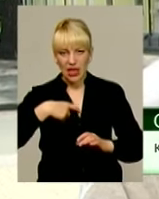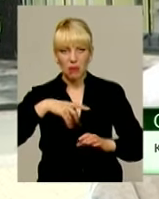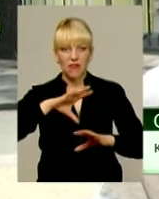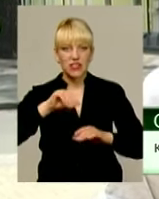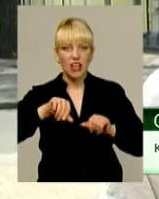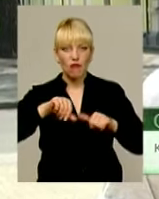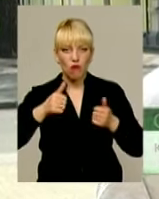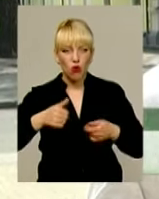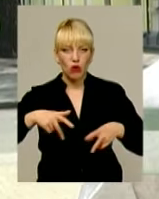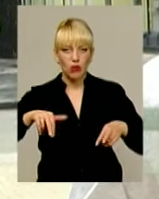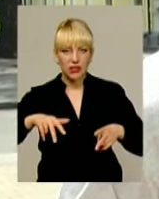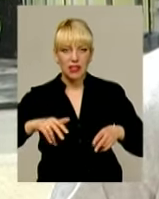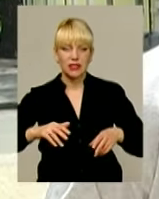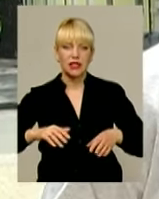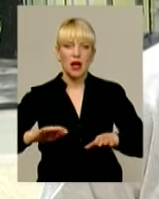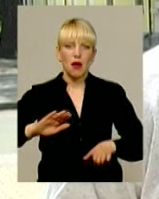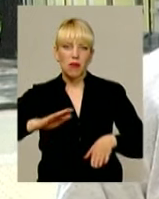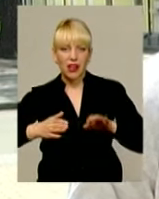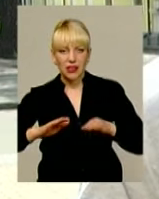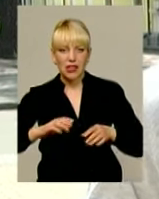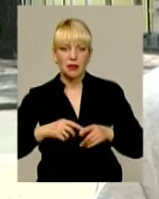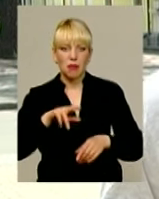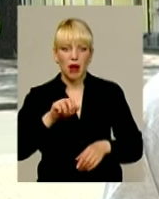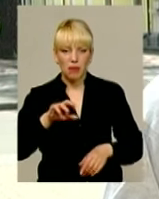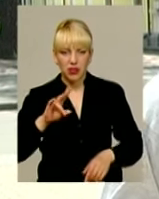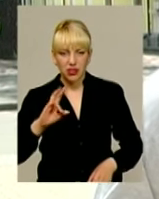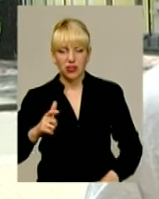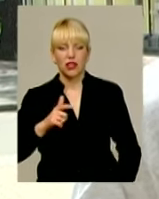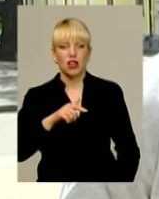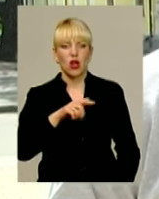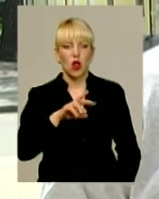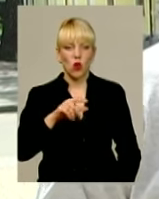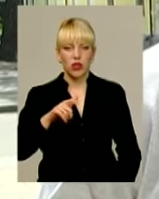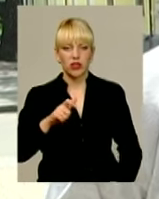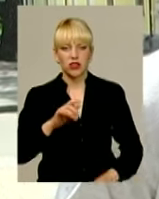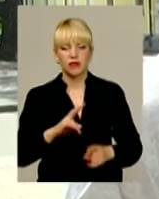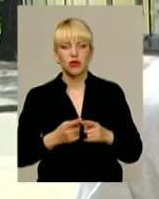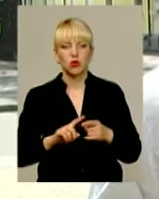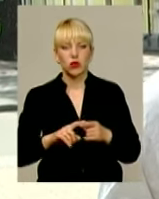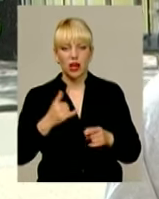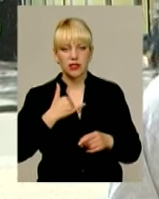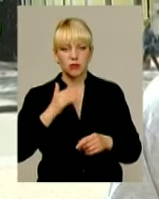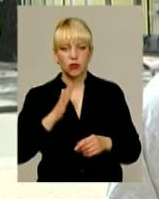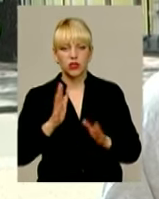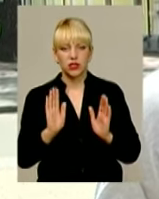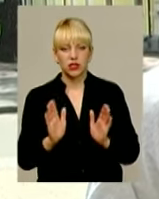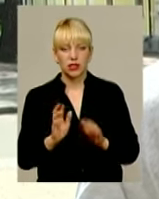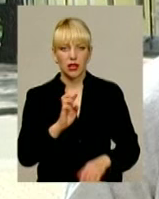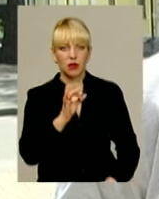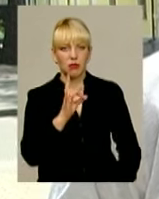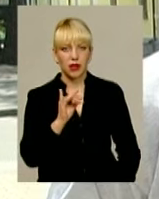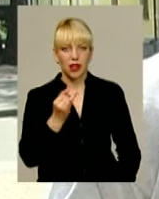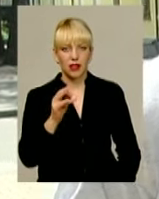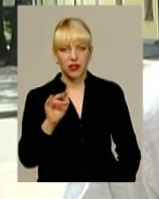-хоп, сам брейк-данс, папінг, хаос і локінг. Тобто у нас буде тільки брейкінг,